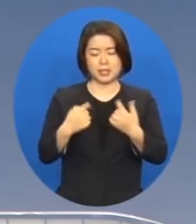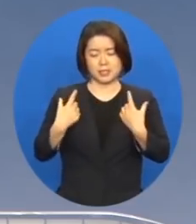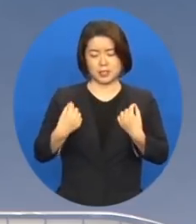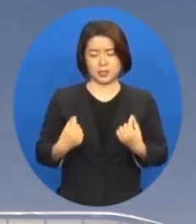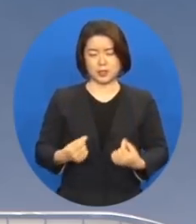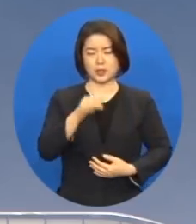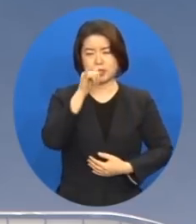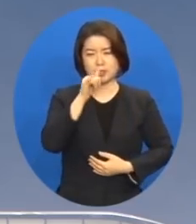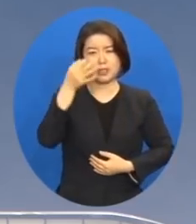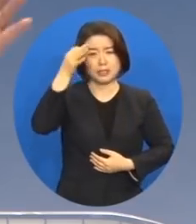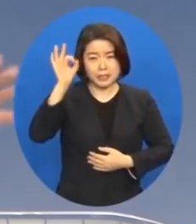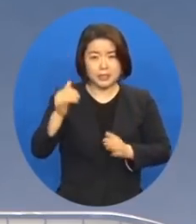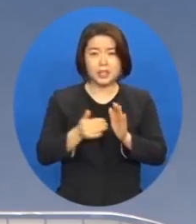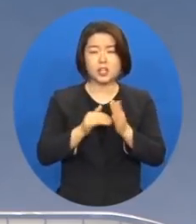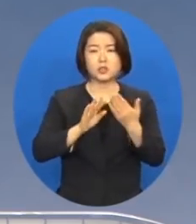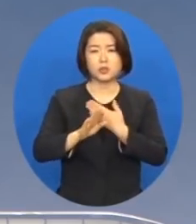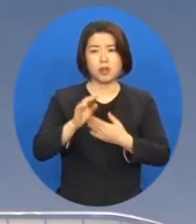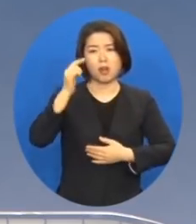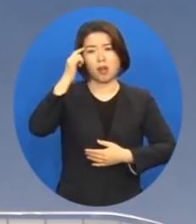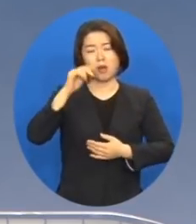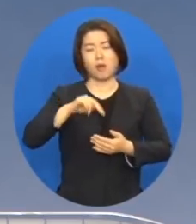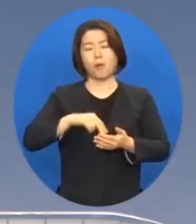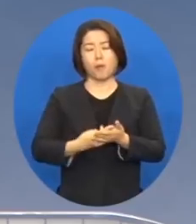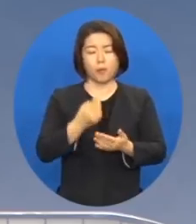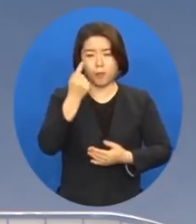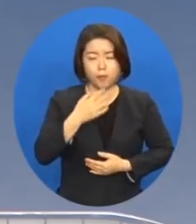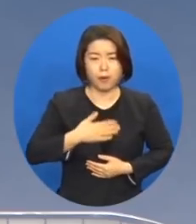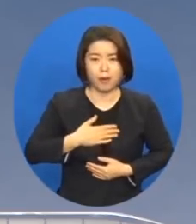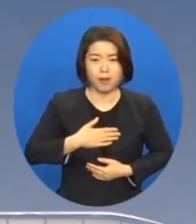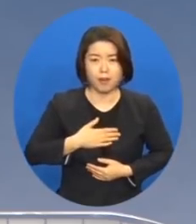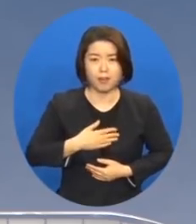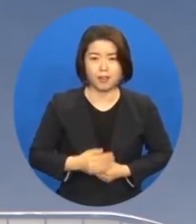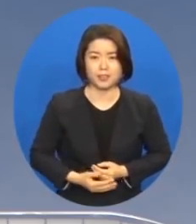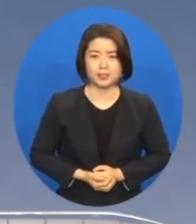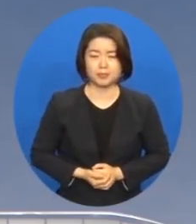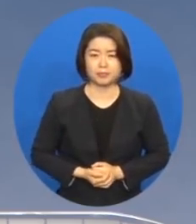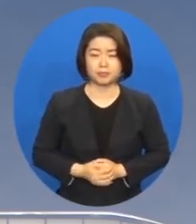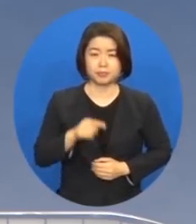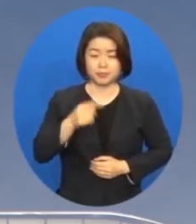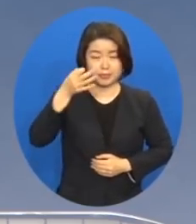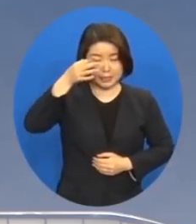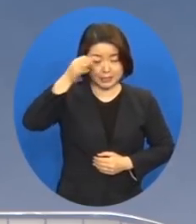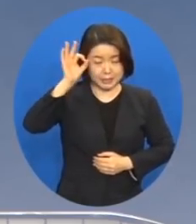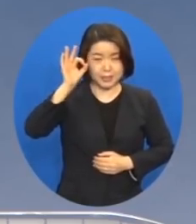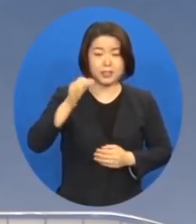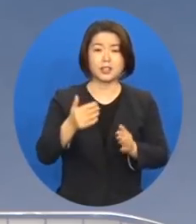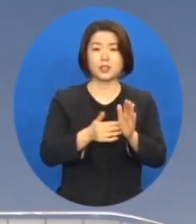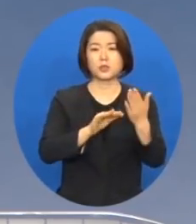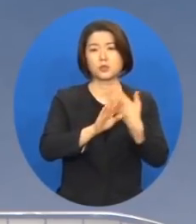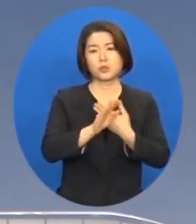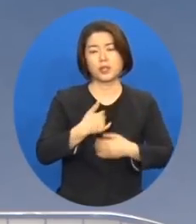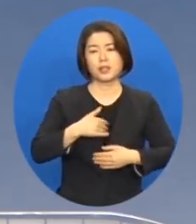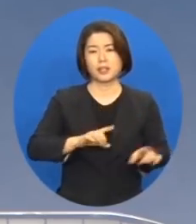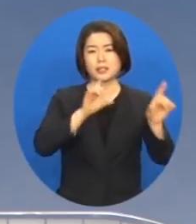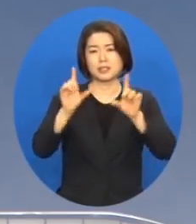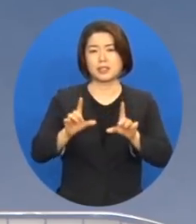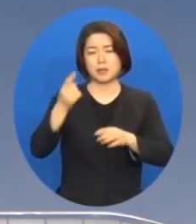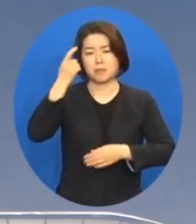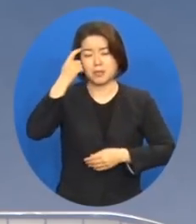사실을 깨닫고 정말 기절하는 줄 알았습니다. 그걸 깨닫고 난 다음부터 제 삶과